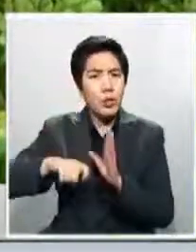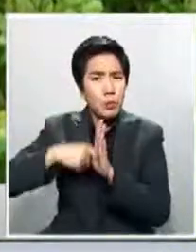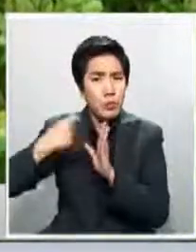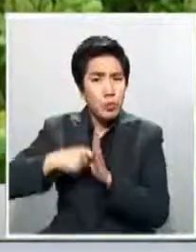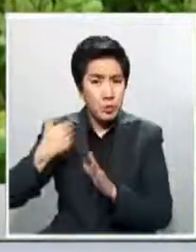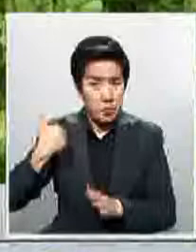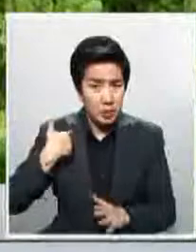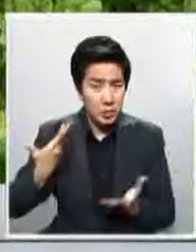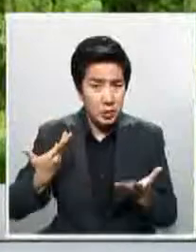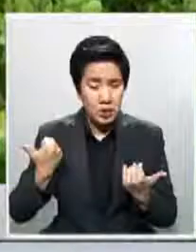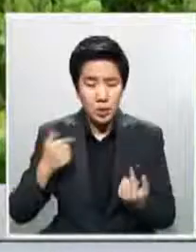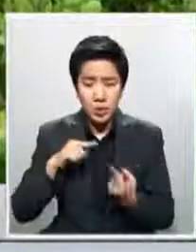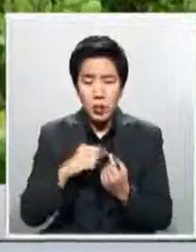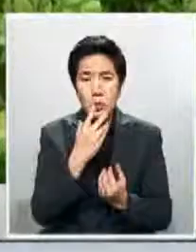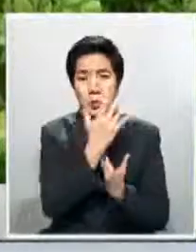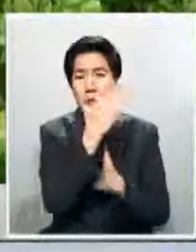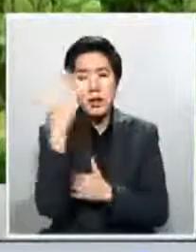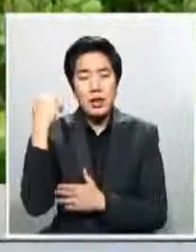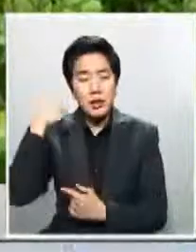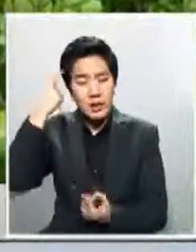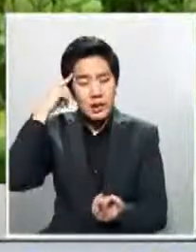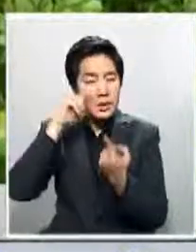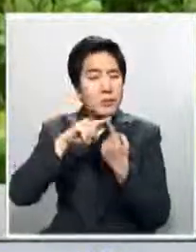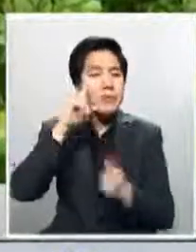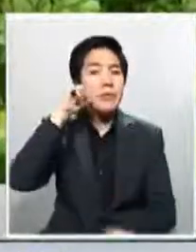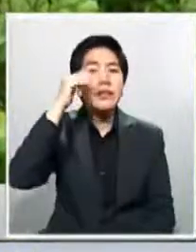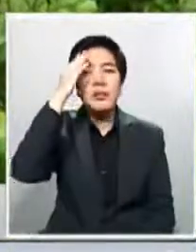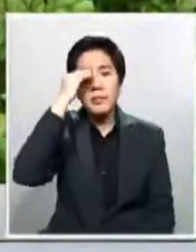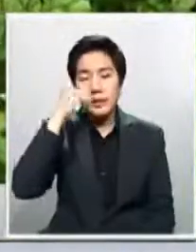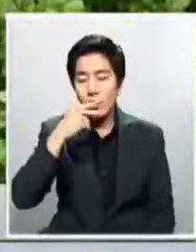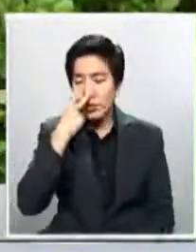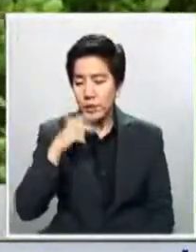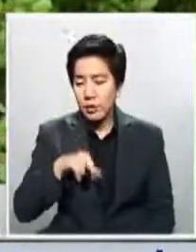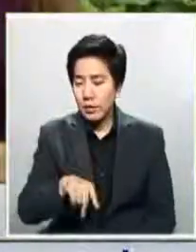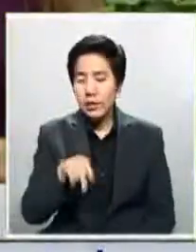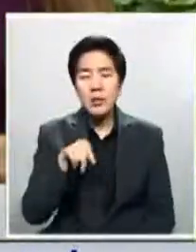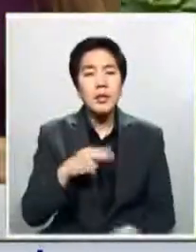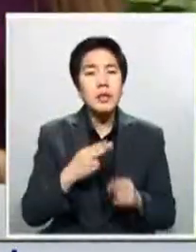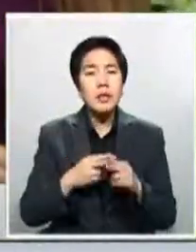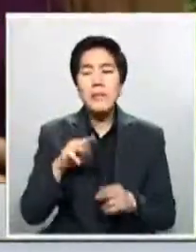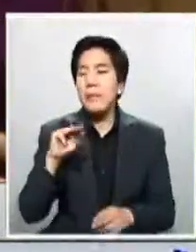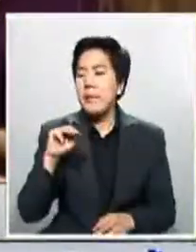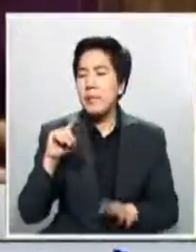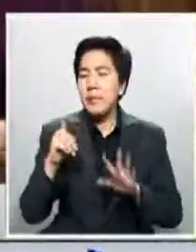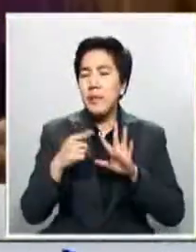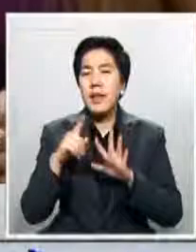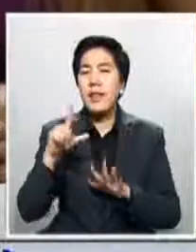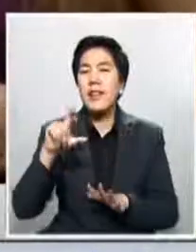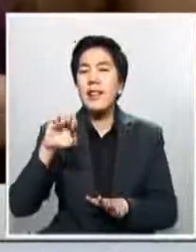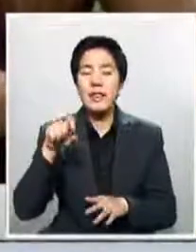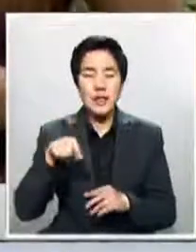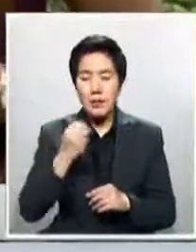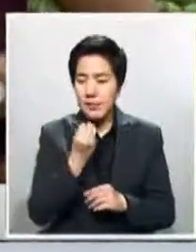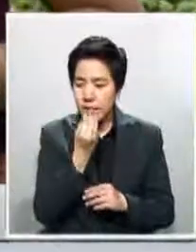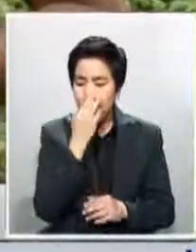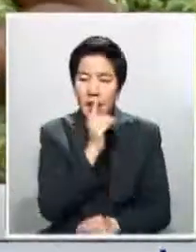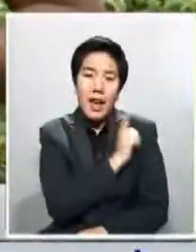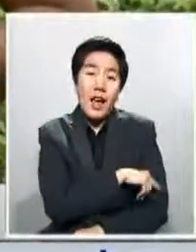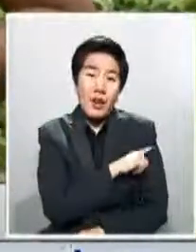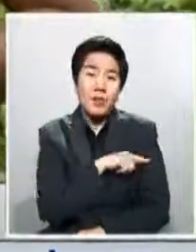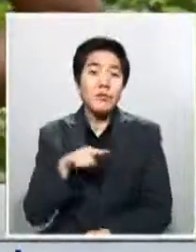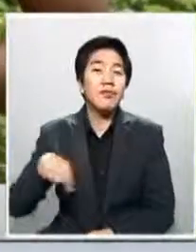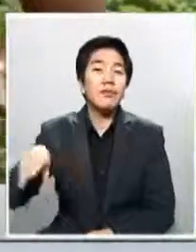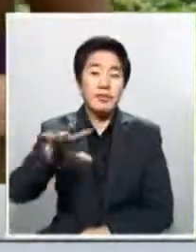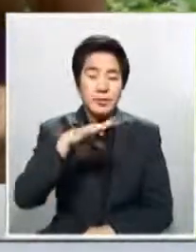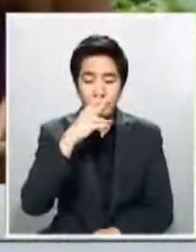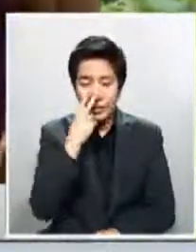มาคิดถึงแม่กลางป่ากลางสวนคิดถึงแม่ ก็นี่ไงมาเดินสวนมะลิก็คิดถึงแม่ไง แหมนึกว่า ดอกมะลิเนี่ย